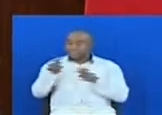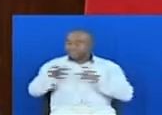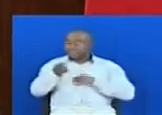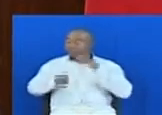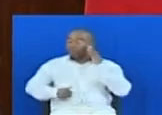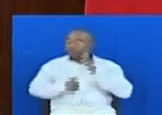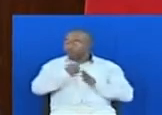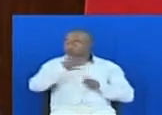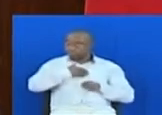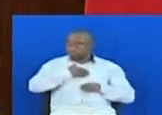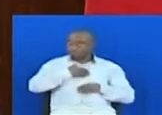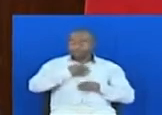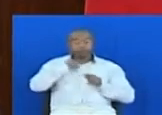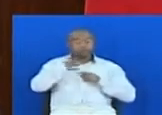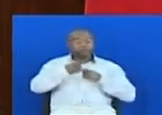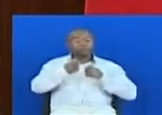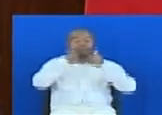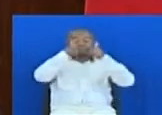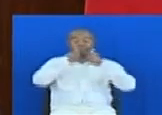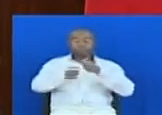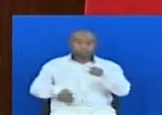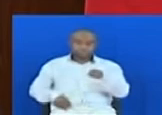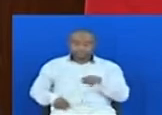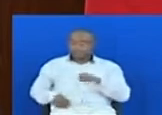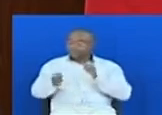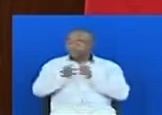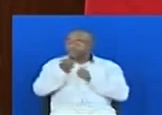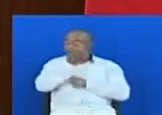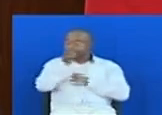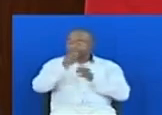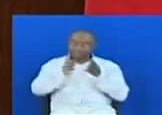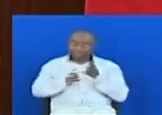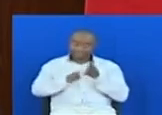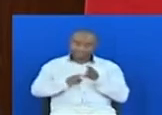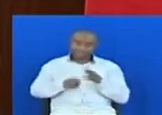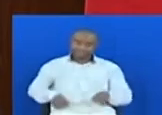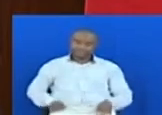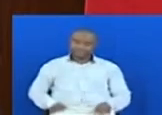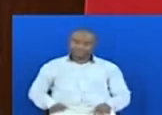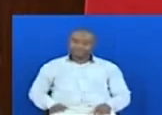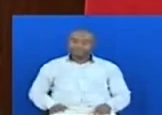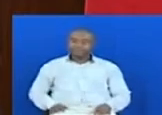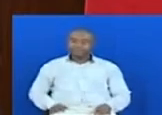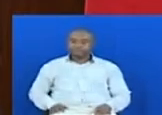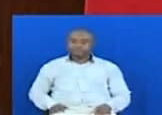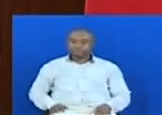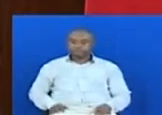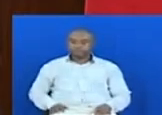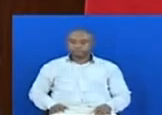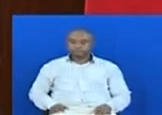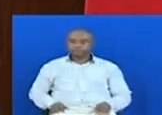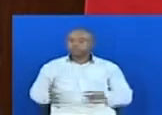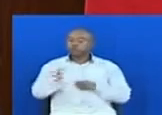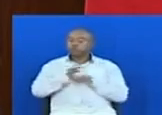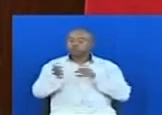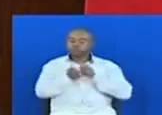wetu wameendelea kuzungumza. Jambo jingine mheshimiwa speaker,